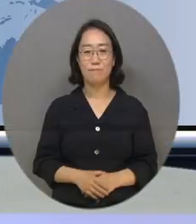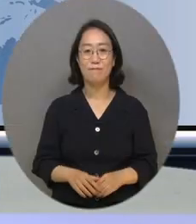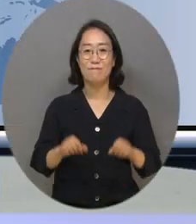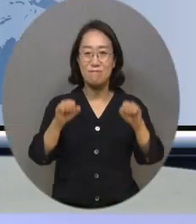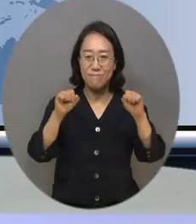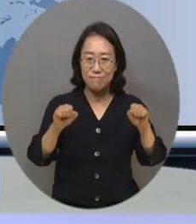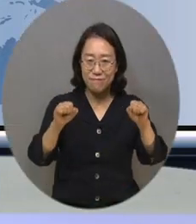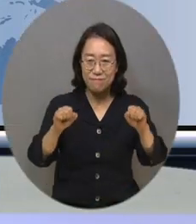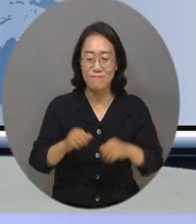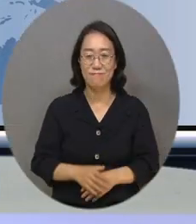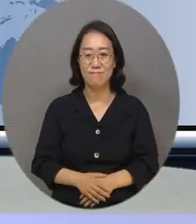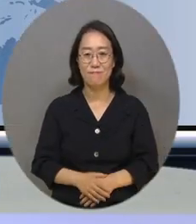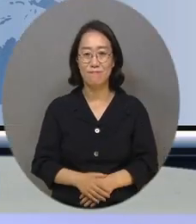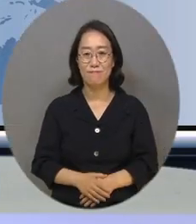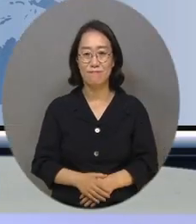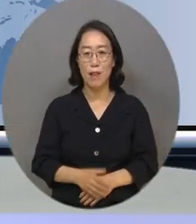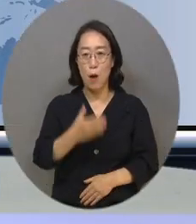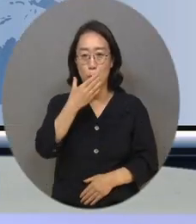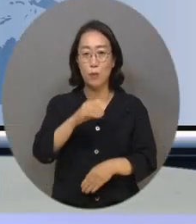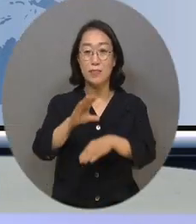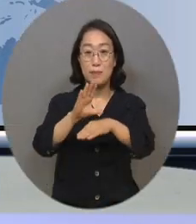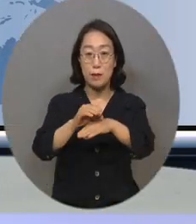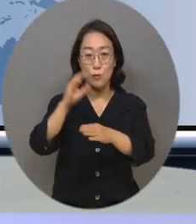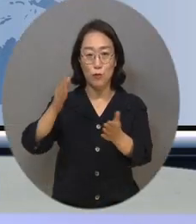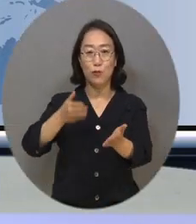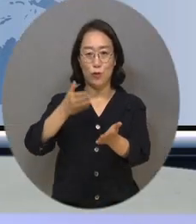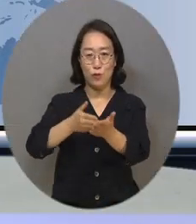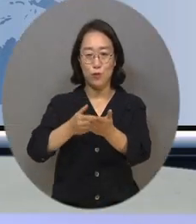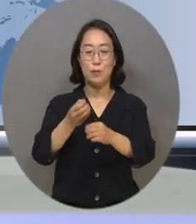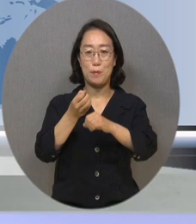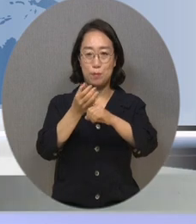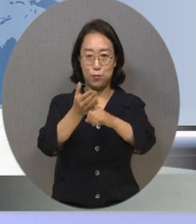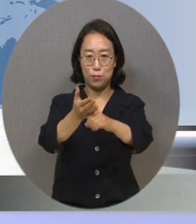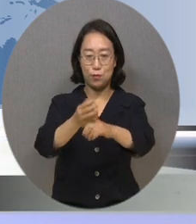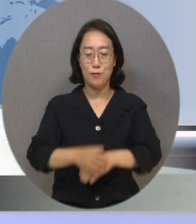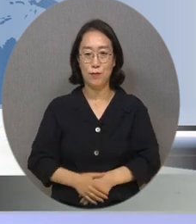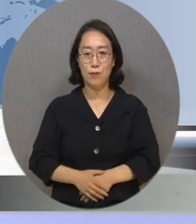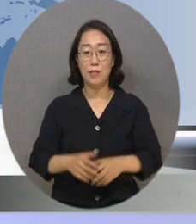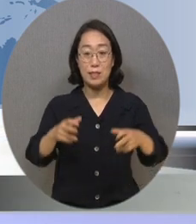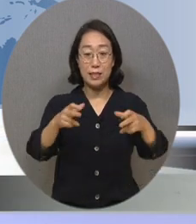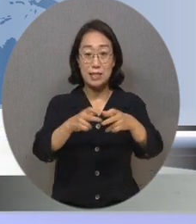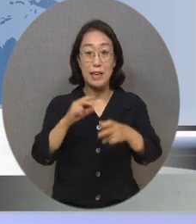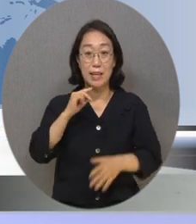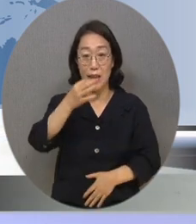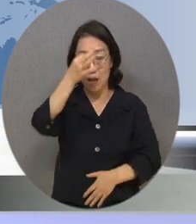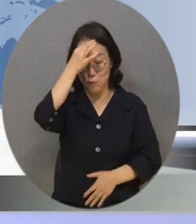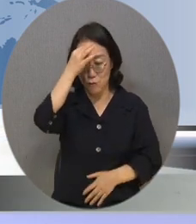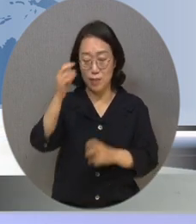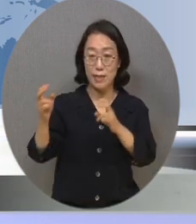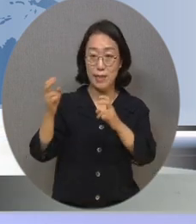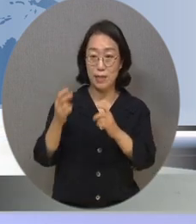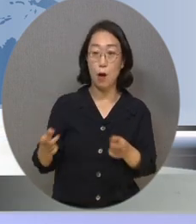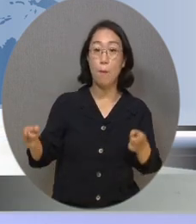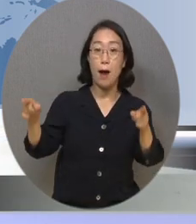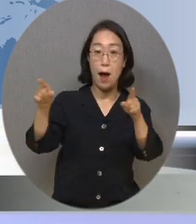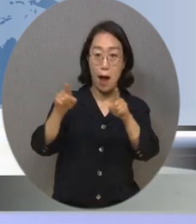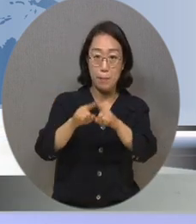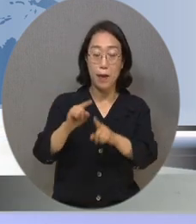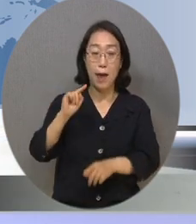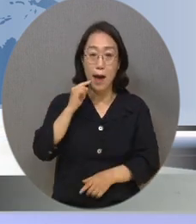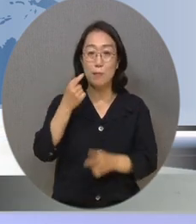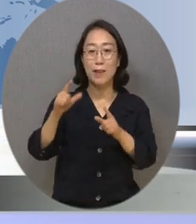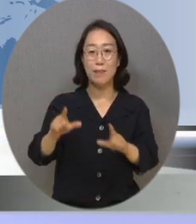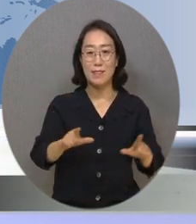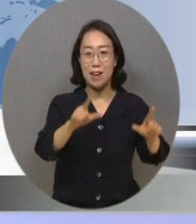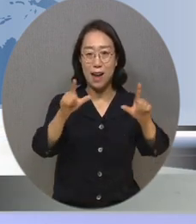시청자 여러분 안녕하십니까? WBC 복지TV 뉴스 24입니다. 장애예술인과 기업의 만남, 뷰티풀라이프